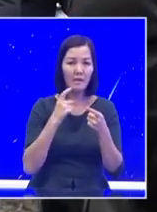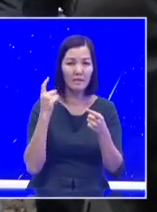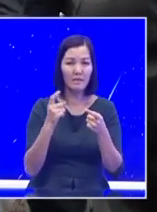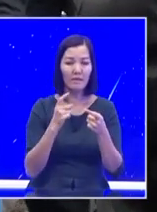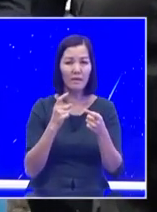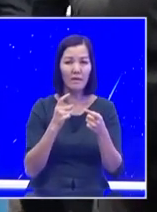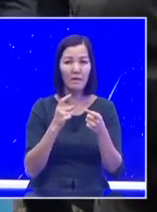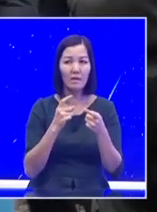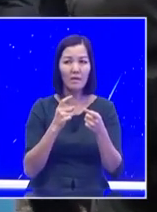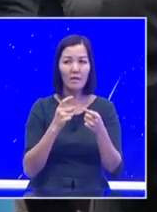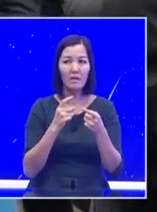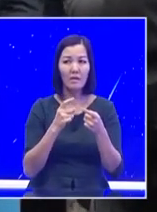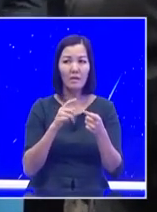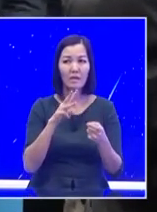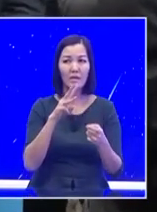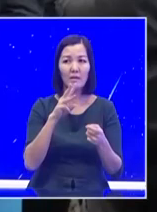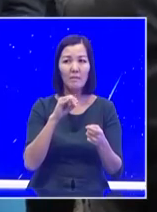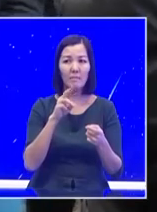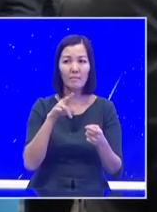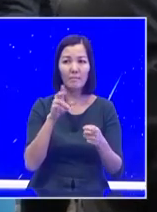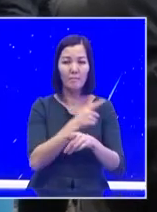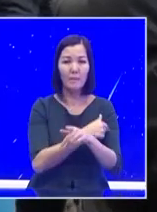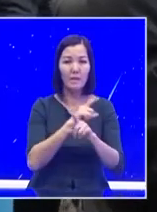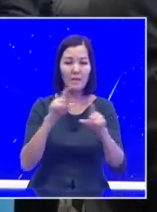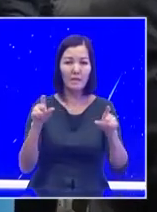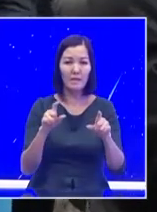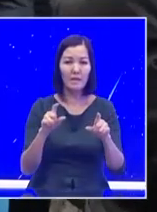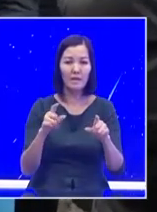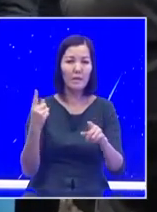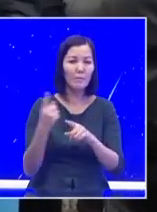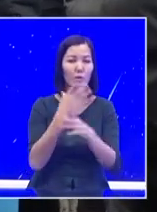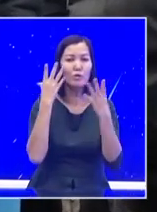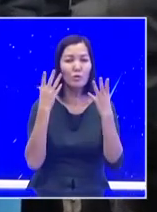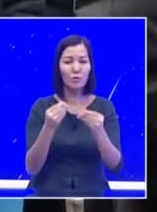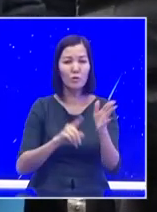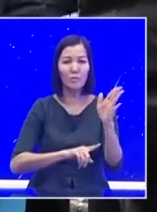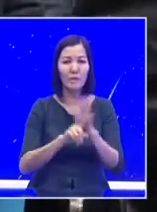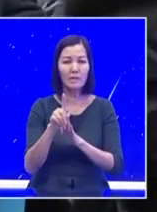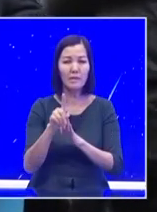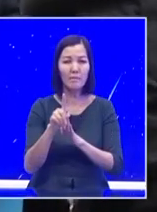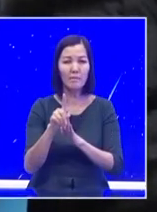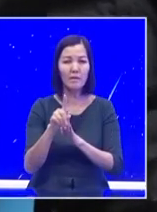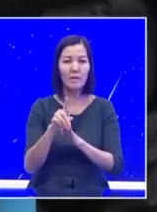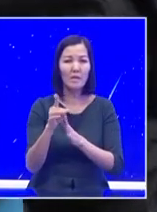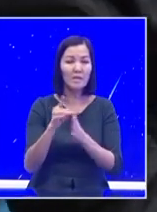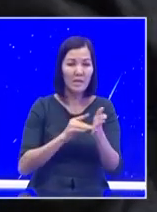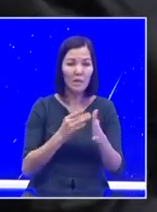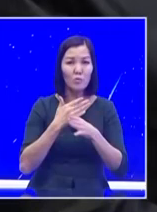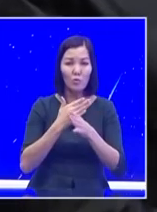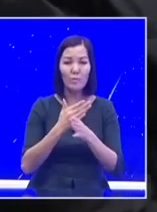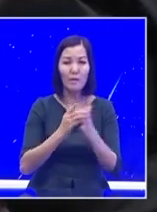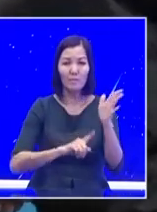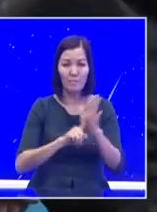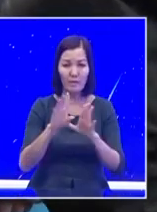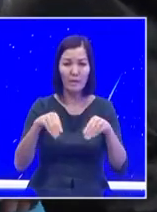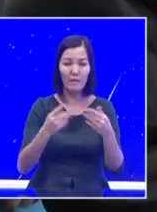Серпінге, медиктарға бірінші күннен бастап, өз аямай өздерінің